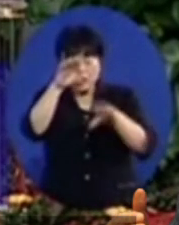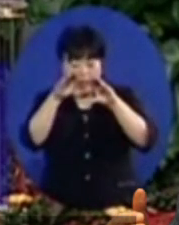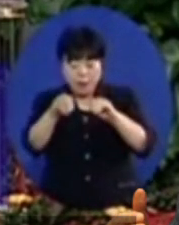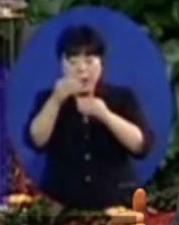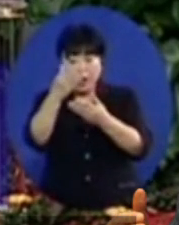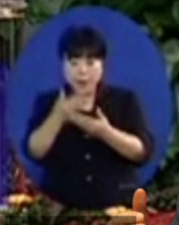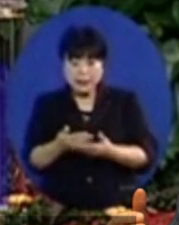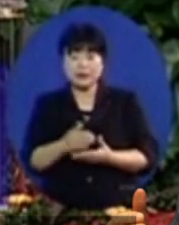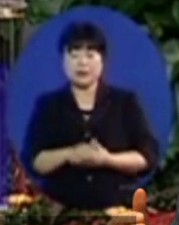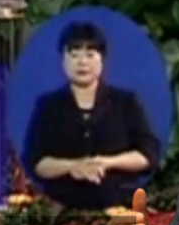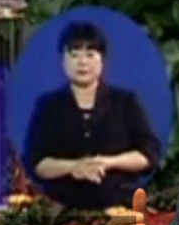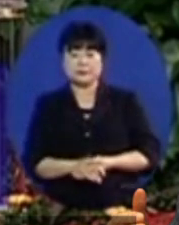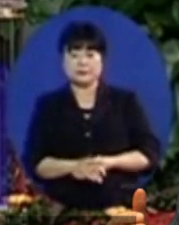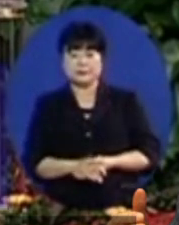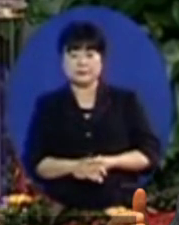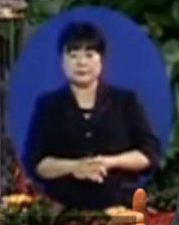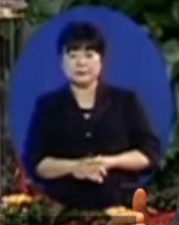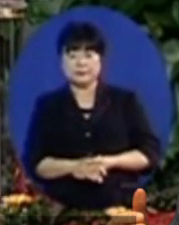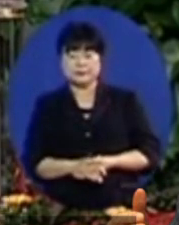나음을 얻었다고 말한 것입니다.